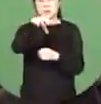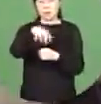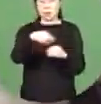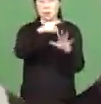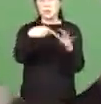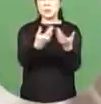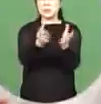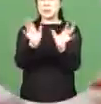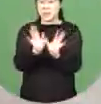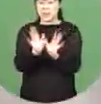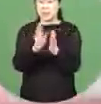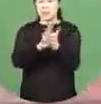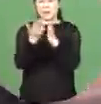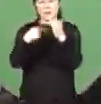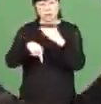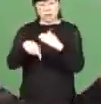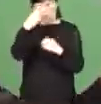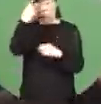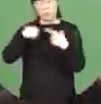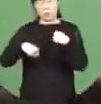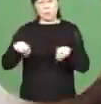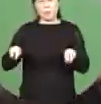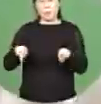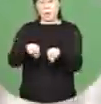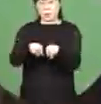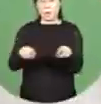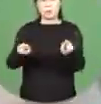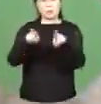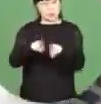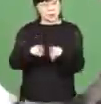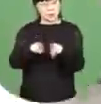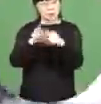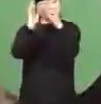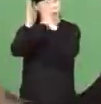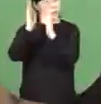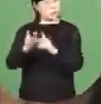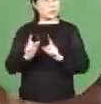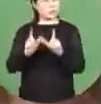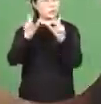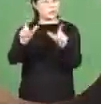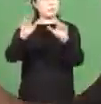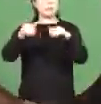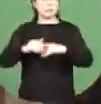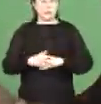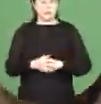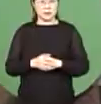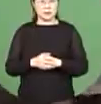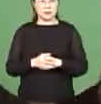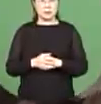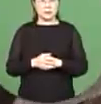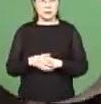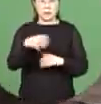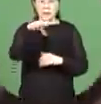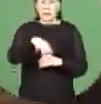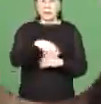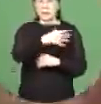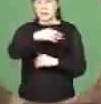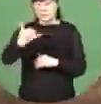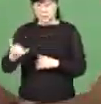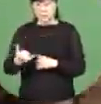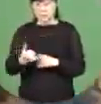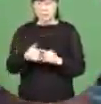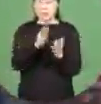しのみしれんが県内の高校生ボランティアと一緒に塗って阿波踊りを披露しました園内に